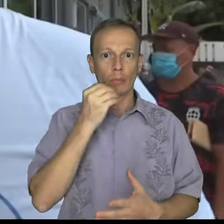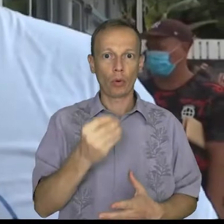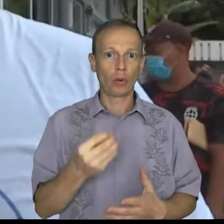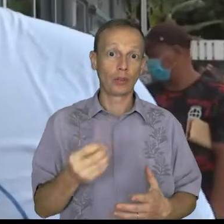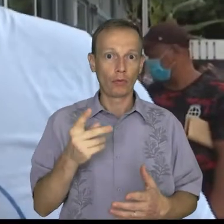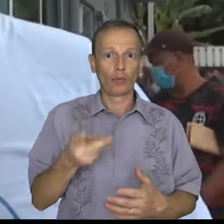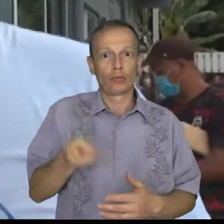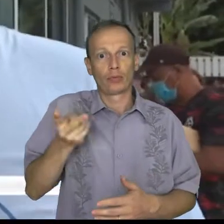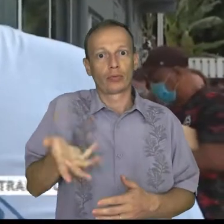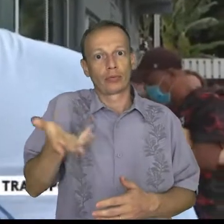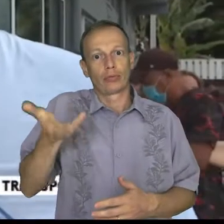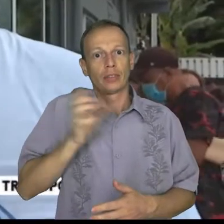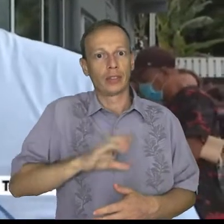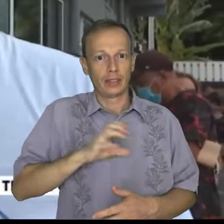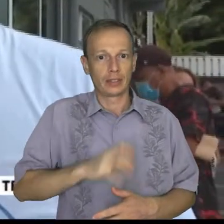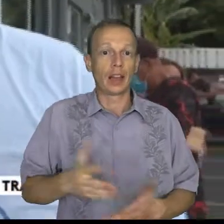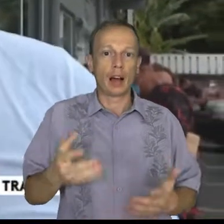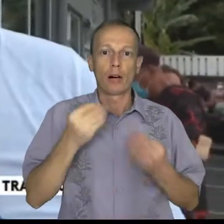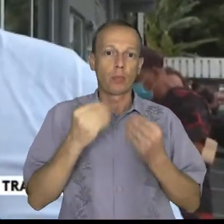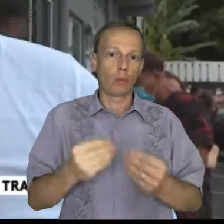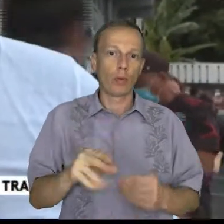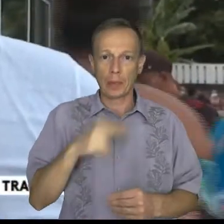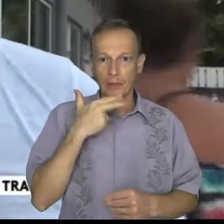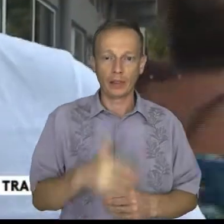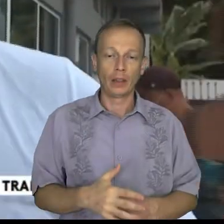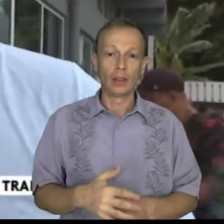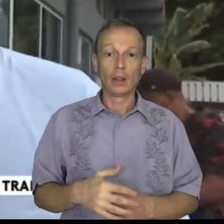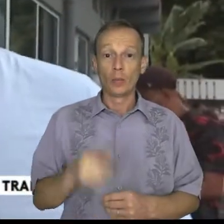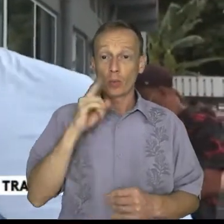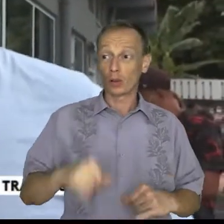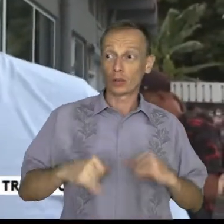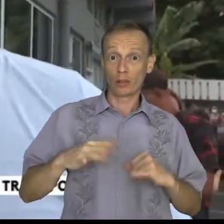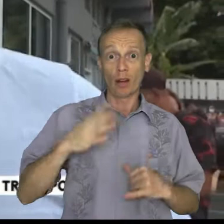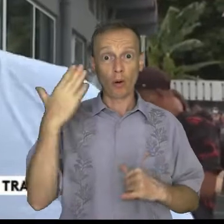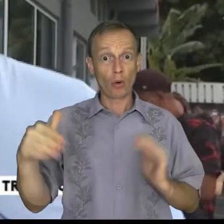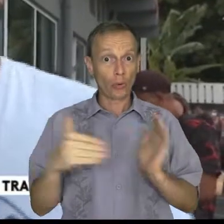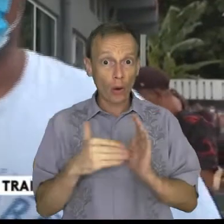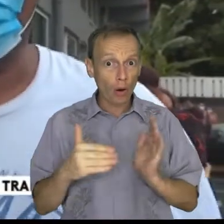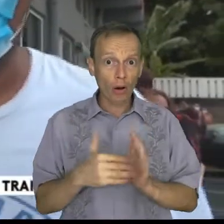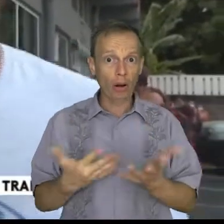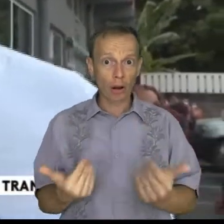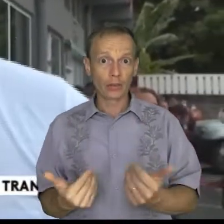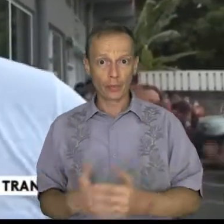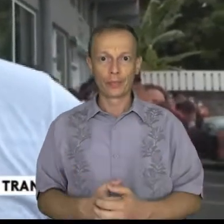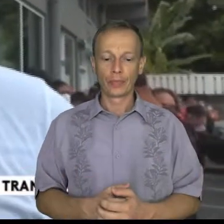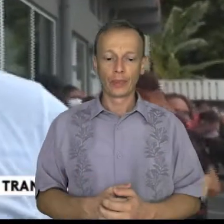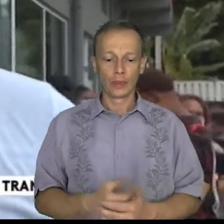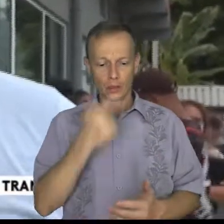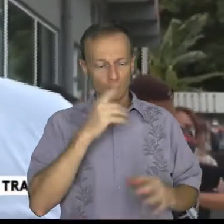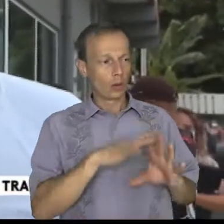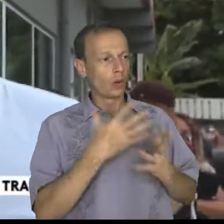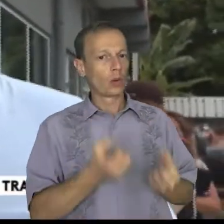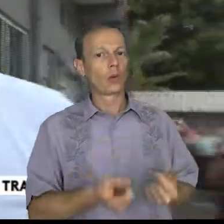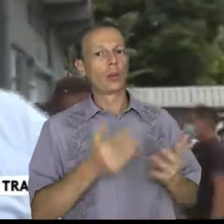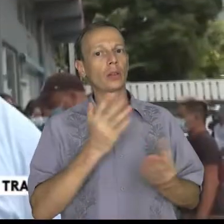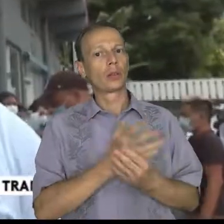là. C'est bon, ça, 500 personnes. Il faut dire, attends, encore un peu plus de personnes. Là, il y a moyen. Voilà, il n'y a pas que ça comme jeunes, il